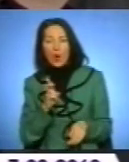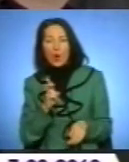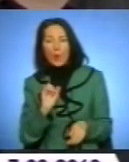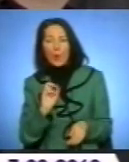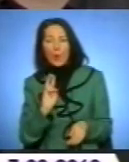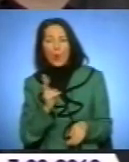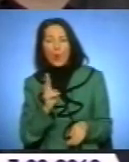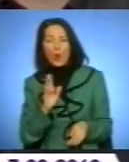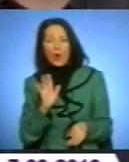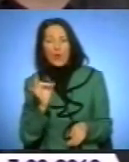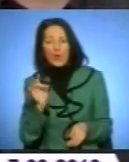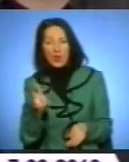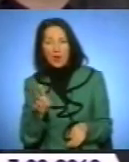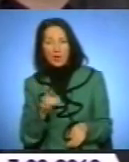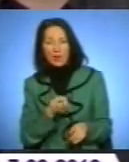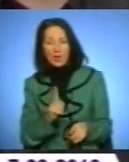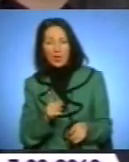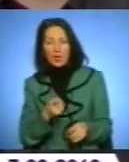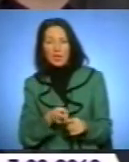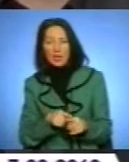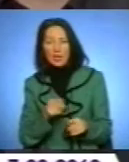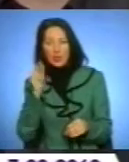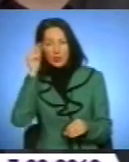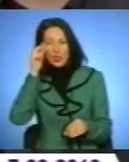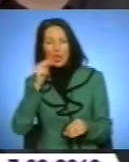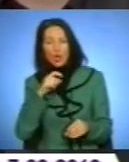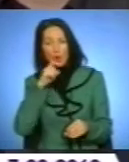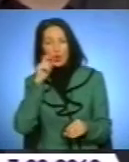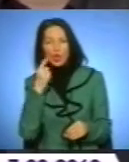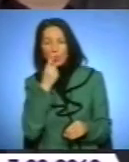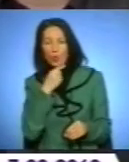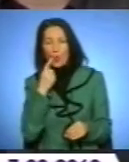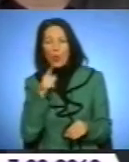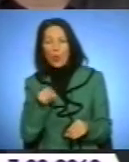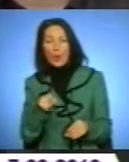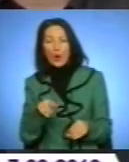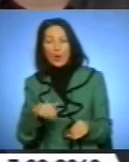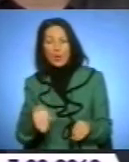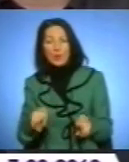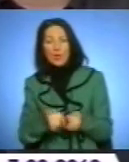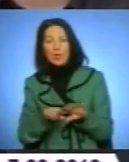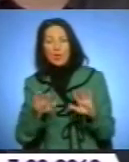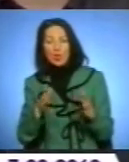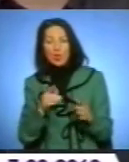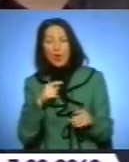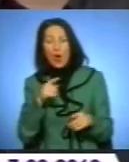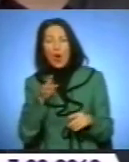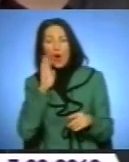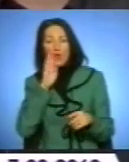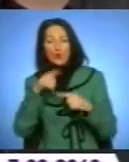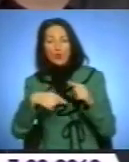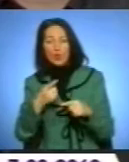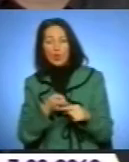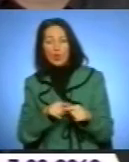мову. Потім так склалось, що внучка цього